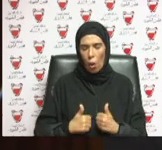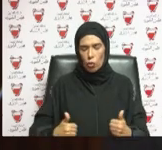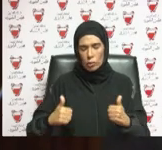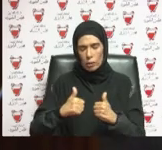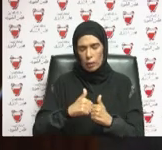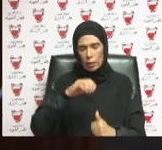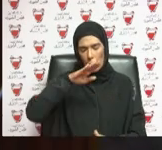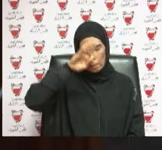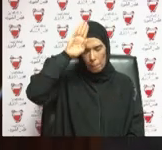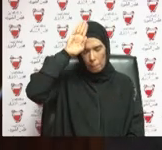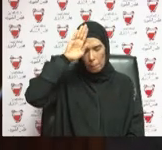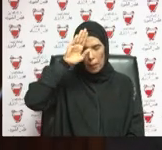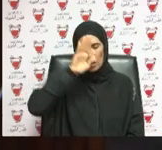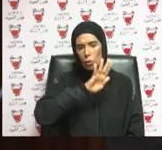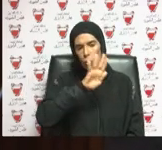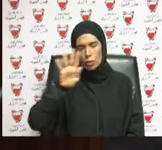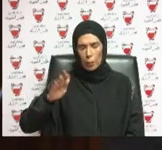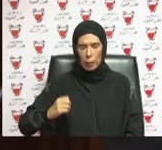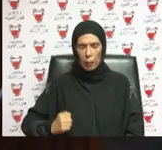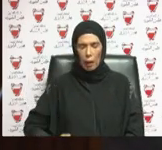الكريمة وشعب البحرين.